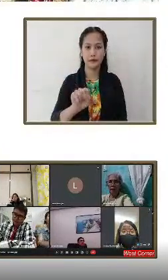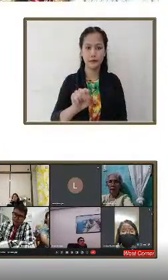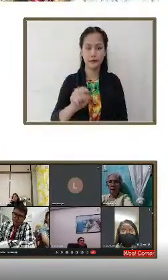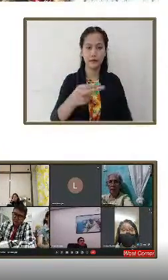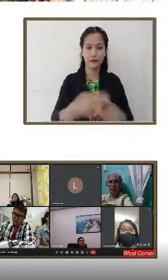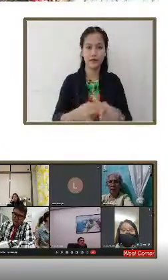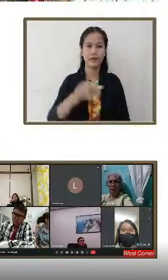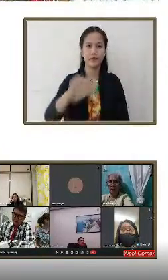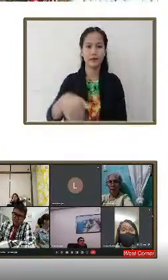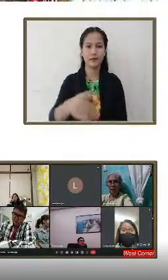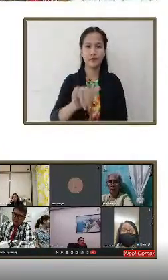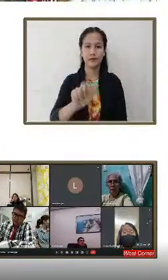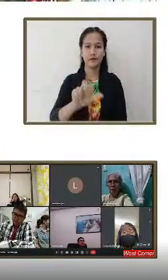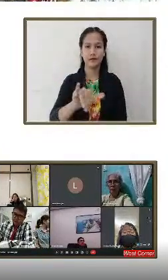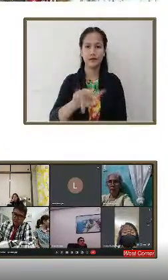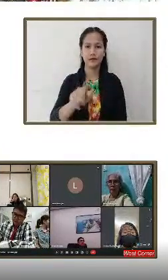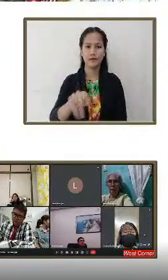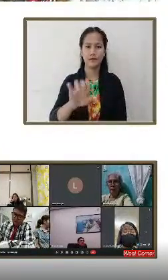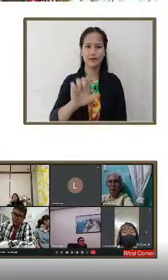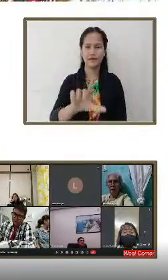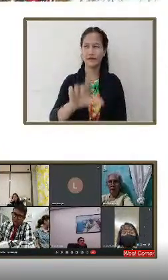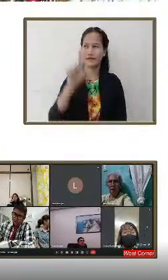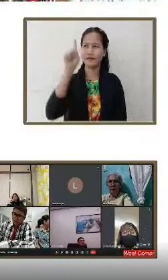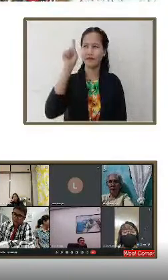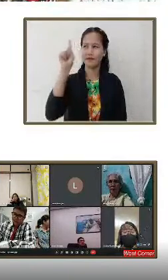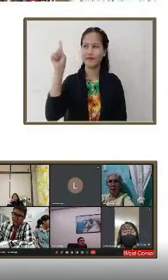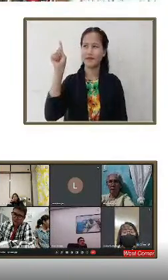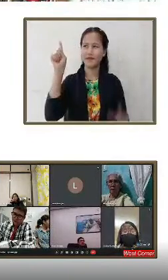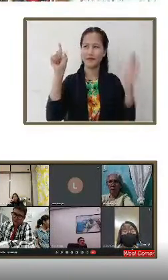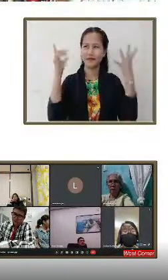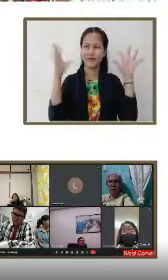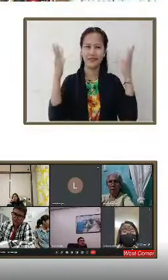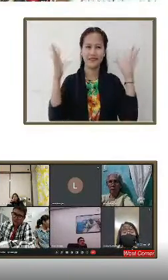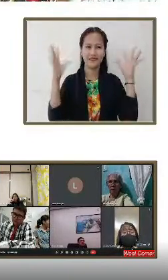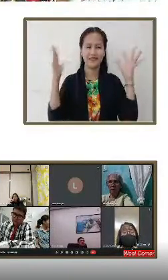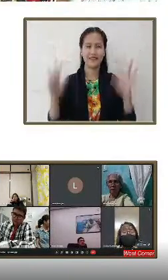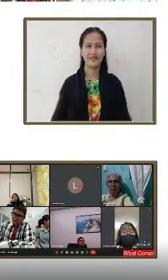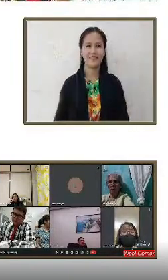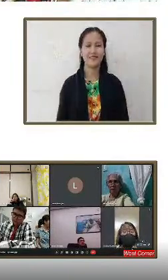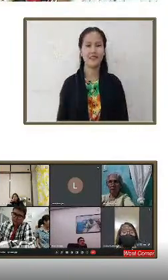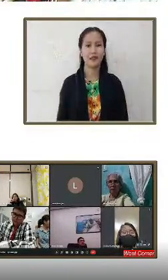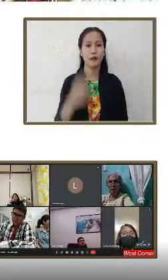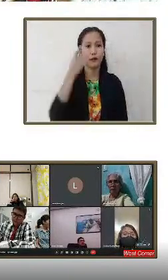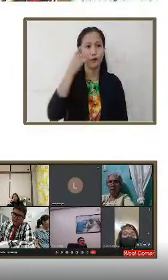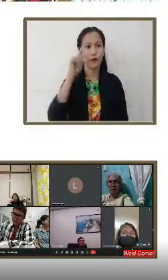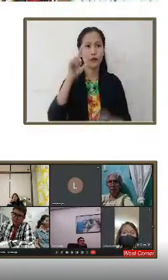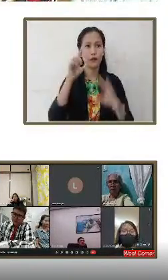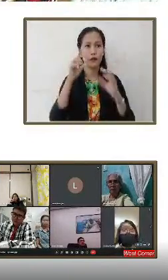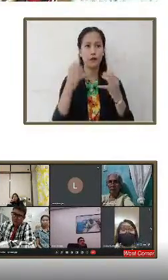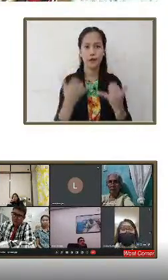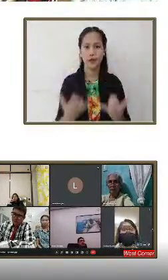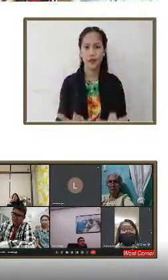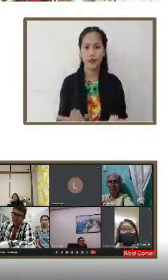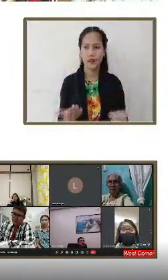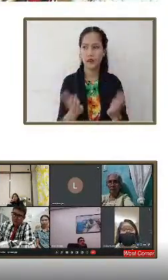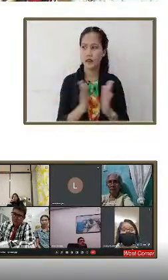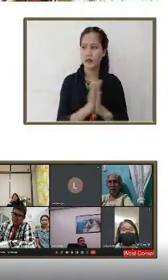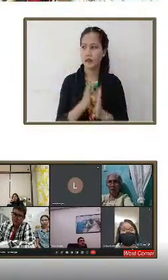Barutil. Yan. Yeah. Palakpakan po natin. Amen. Alright. So far, ay wala na po ba ako na hindi